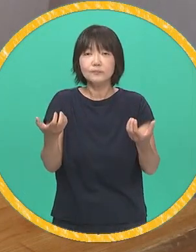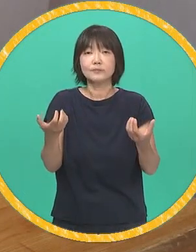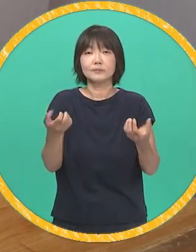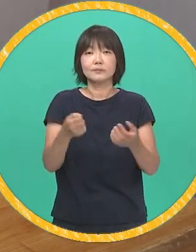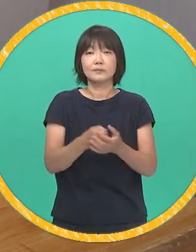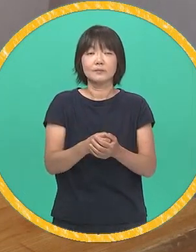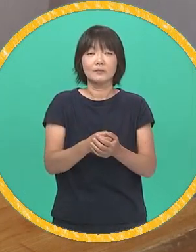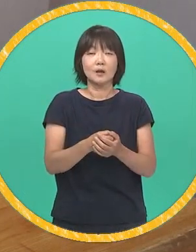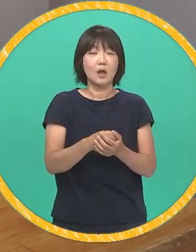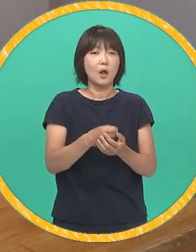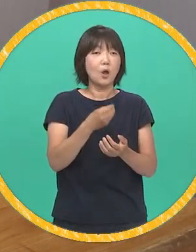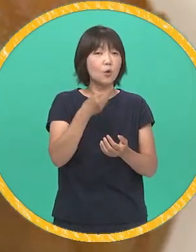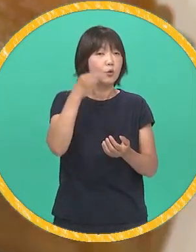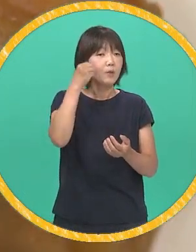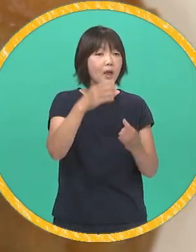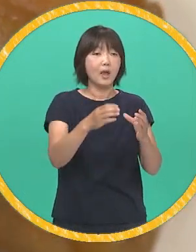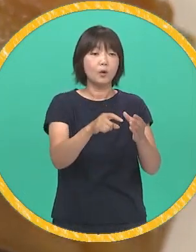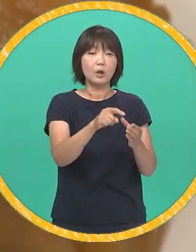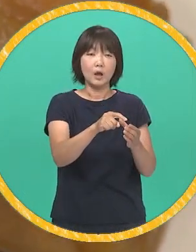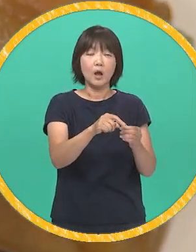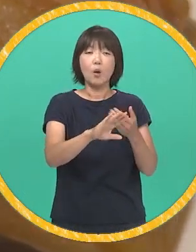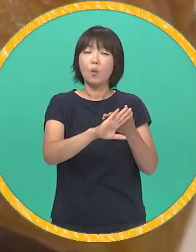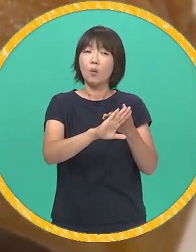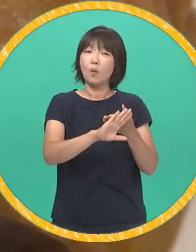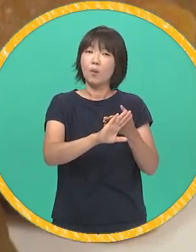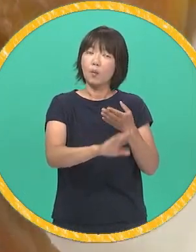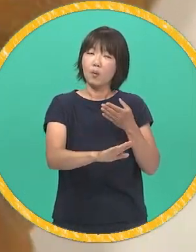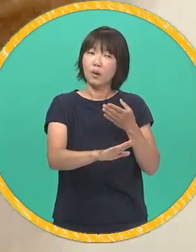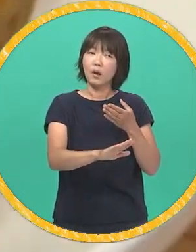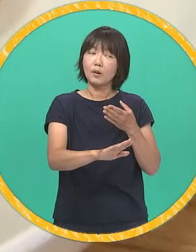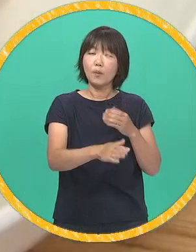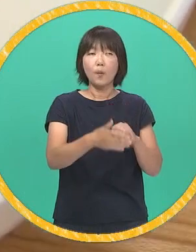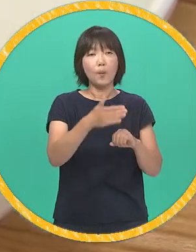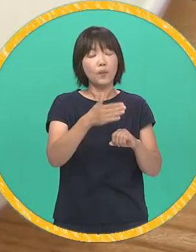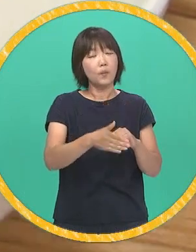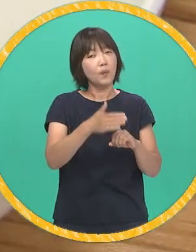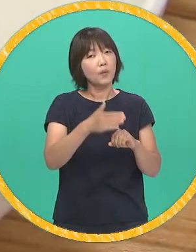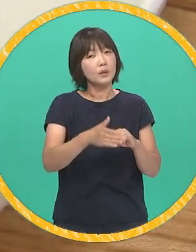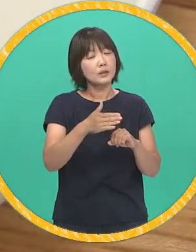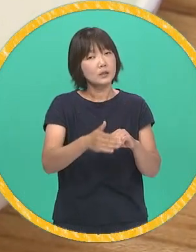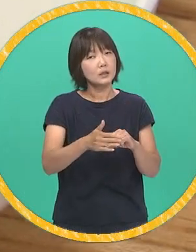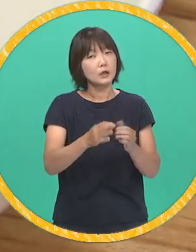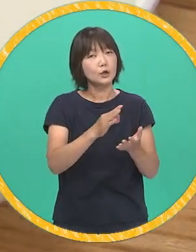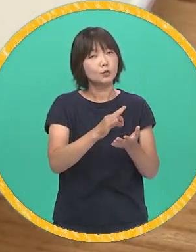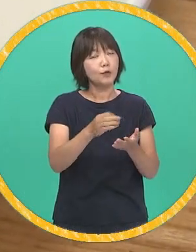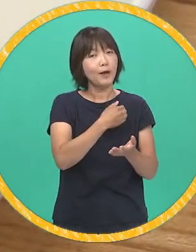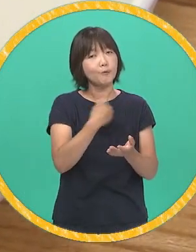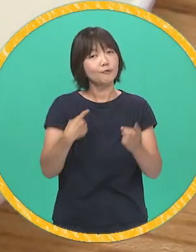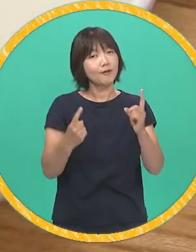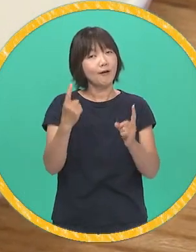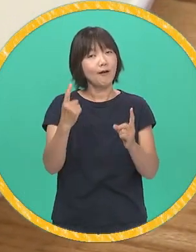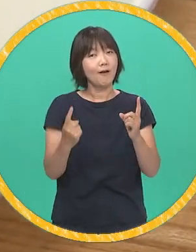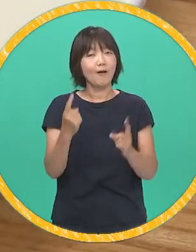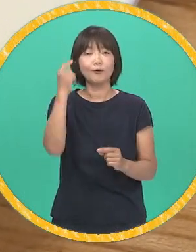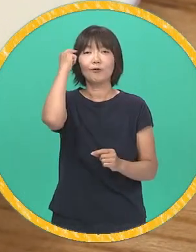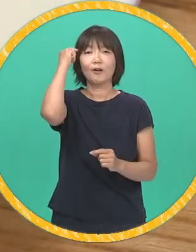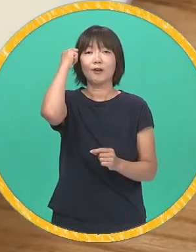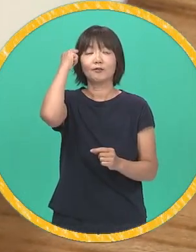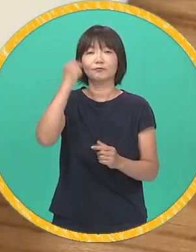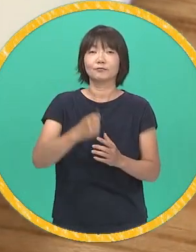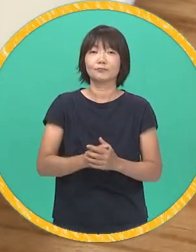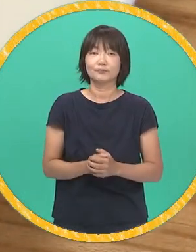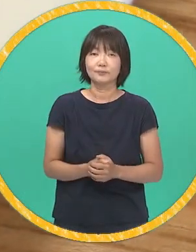負けた奉納がが多少ちょっと美味しさが残っているのでは何かに使えるかなというふうに思ってい